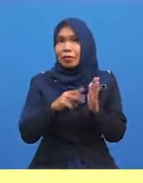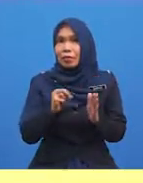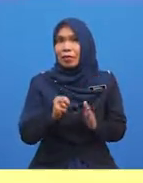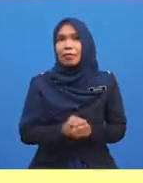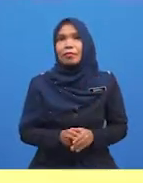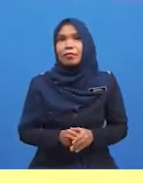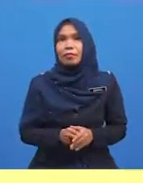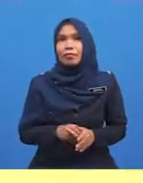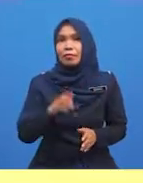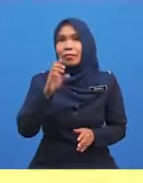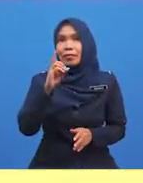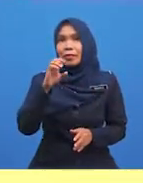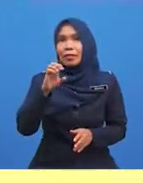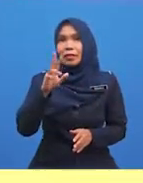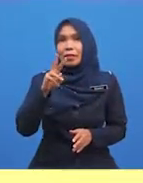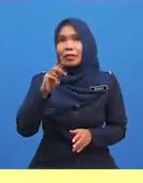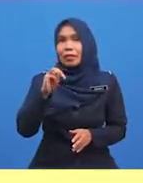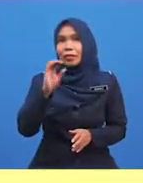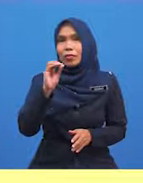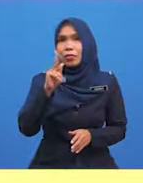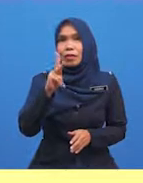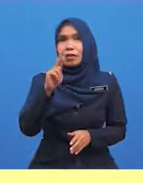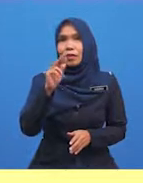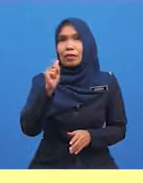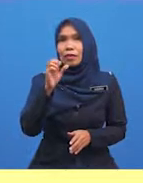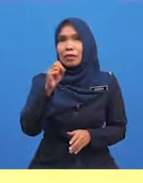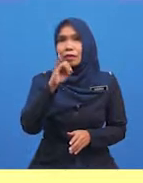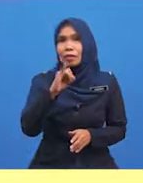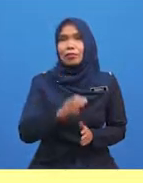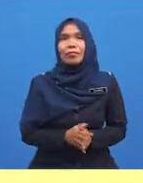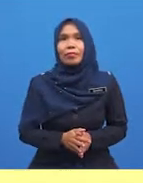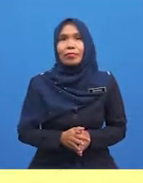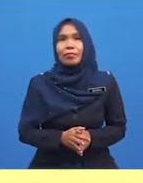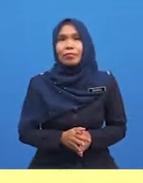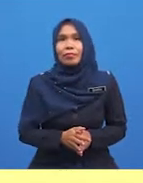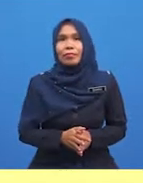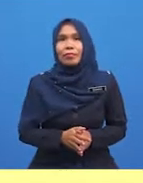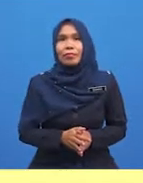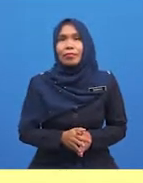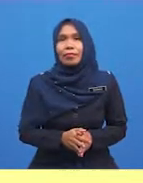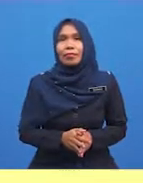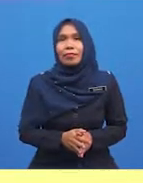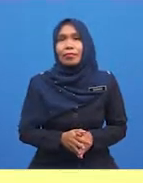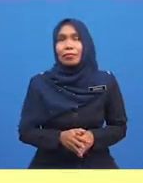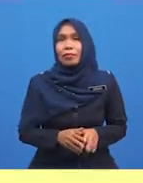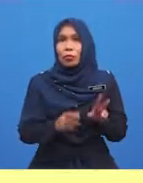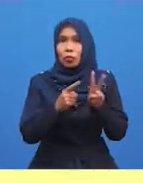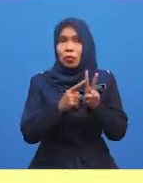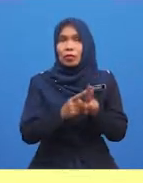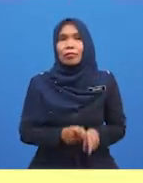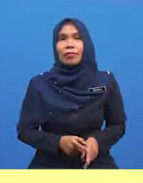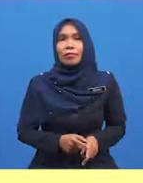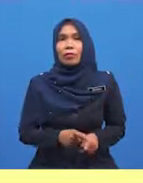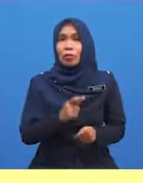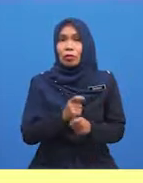Doktrin Pengasingan Kuasa. Kedua, tugas dan tanggungjawab Yang